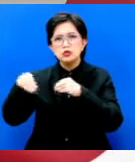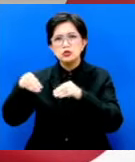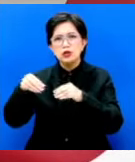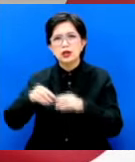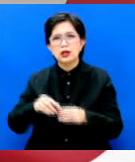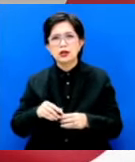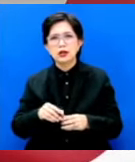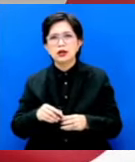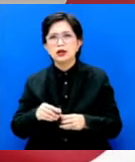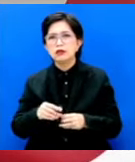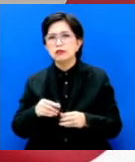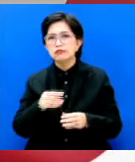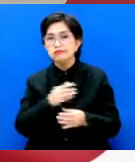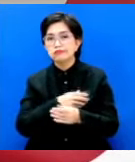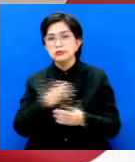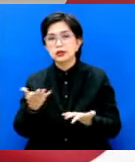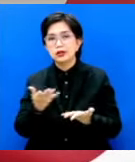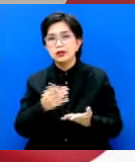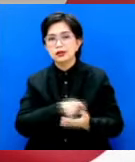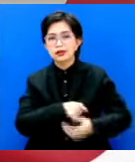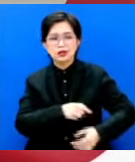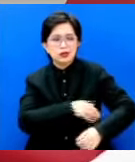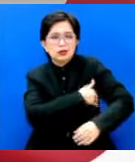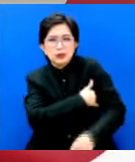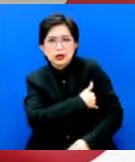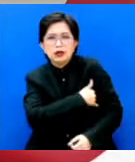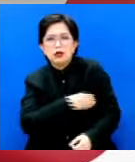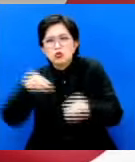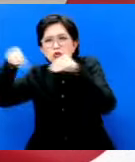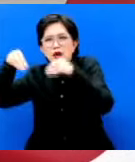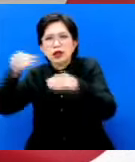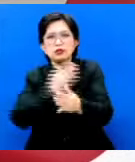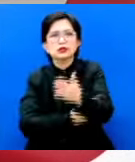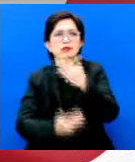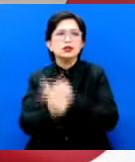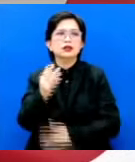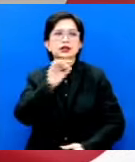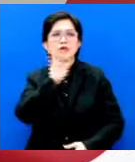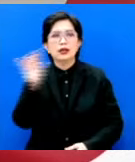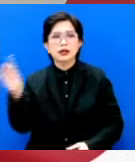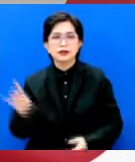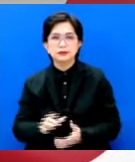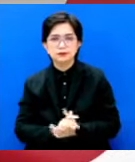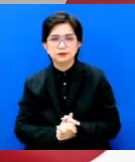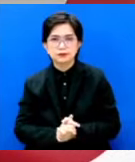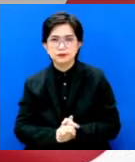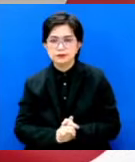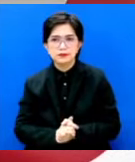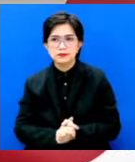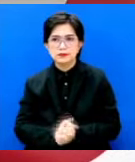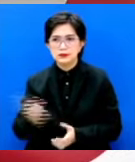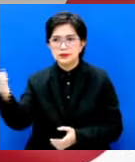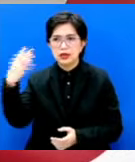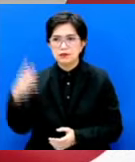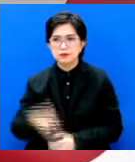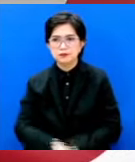mungkinberjualandengan kekuranganatau keterbatasanfisik. Baik,silakan